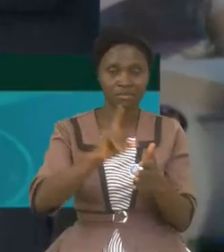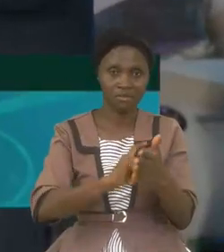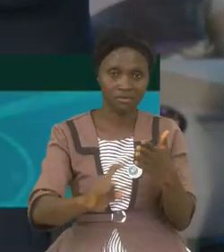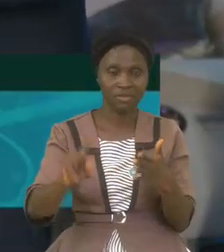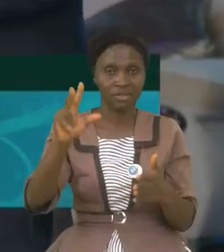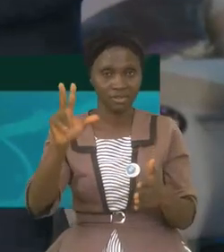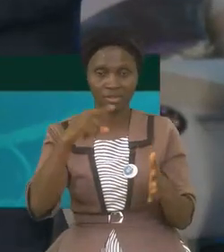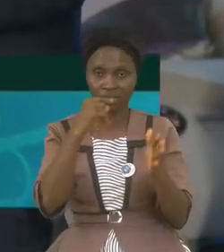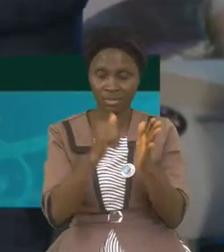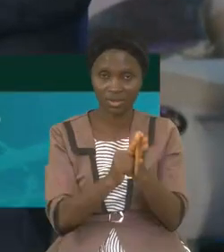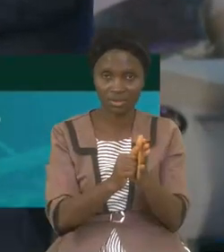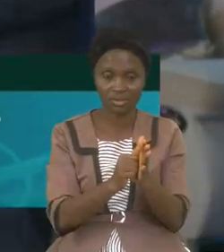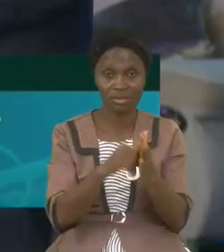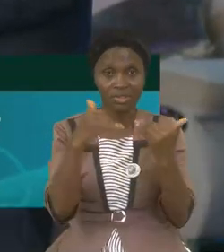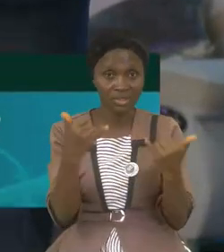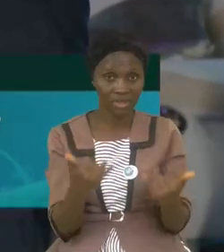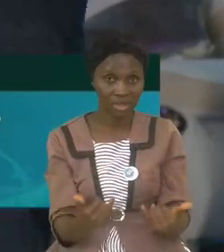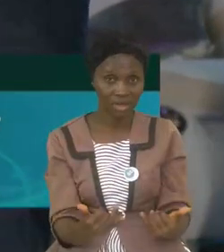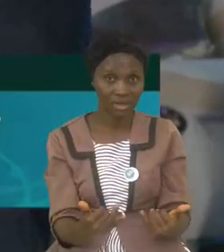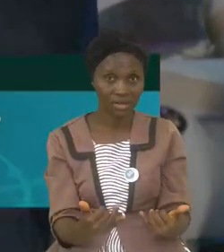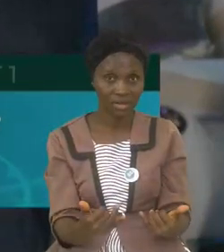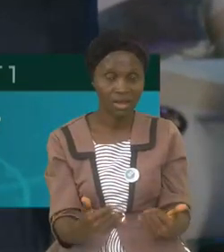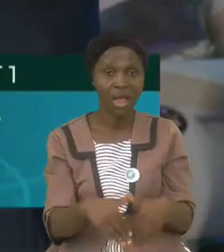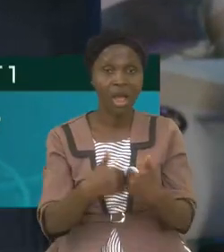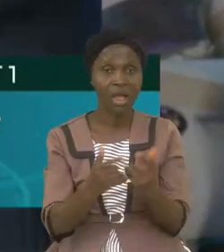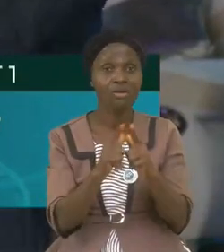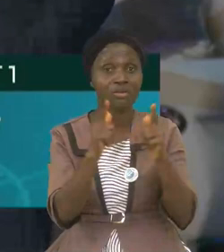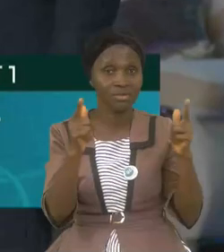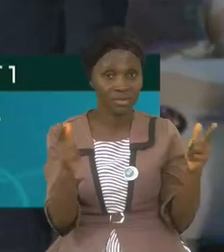Les signes et œuvres spectaculaires de Dieu du ciel.